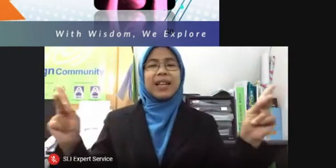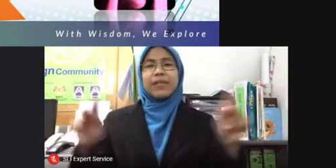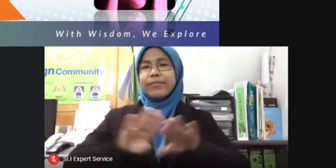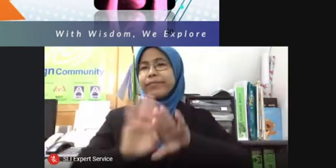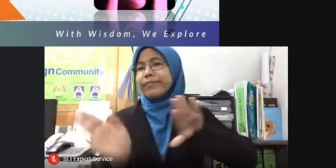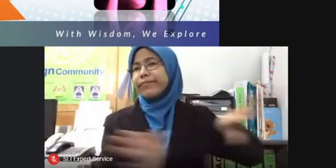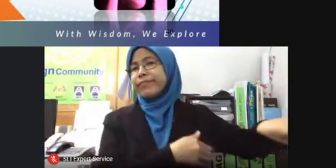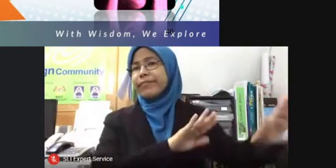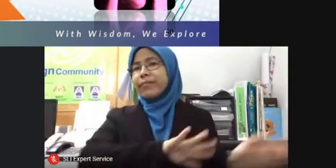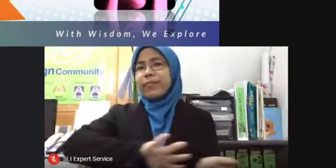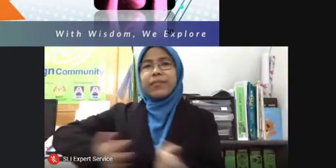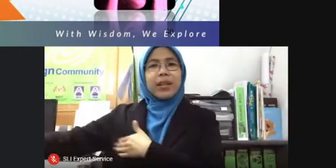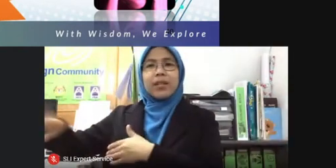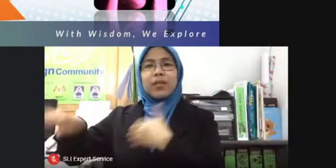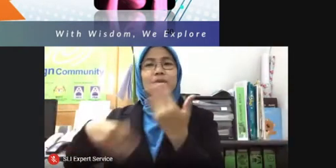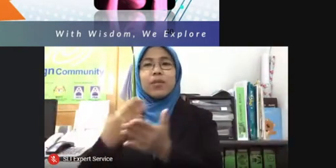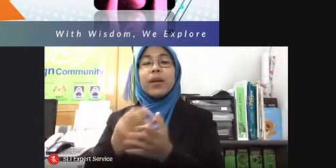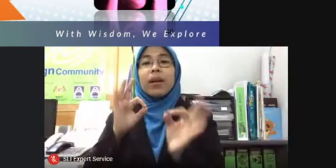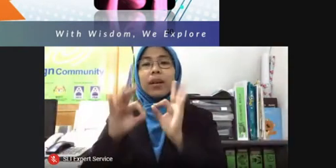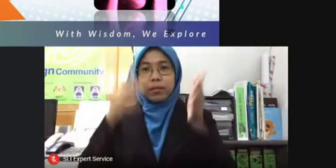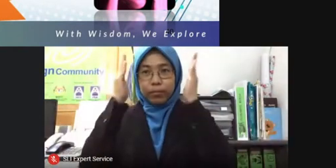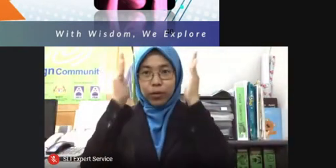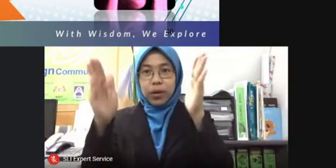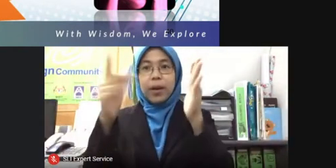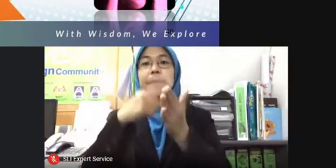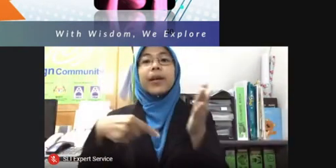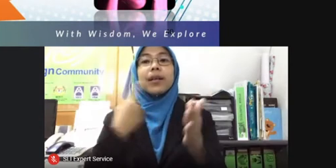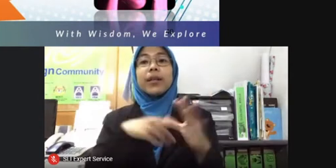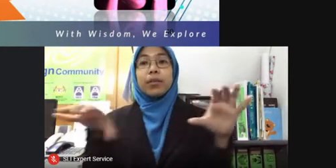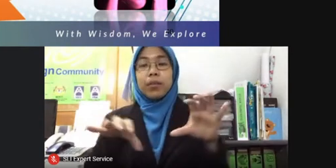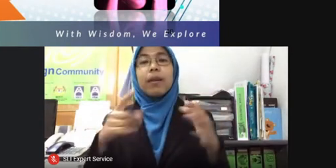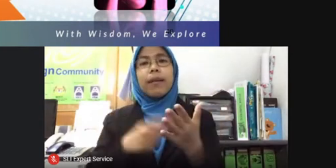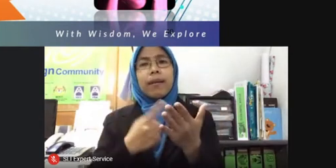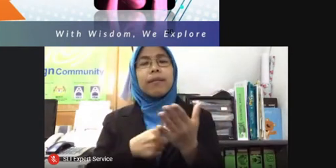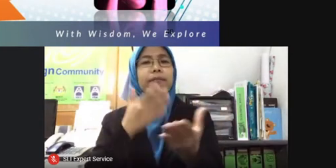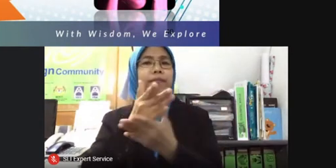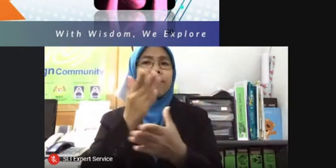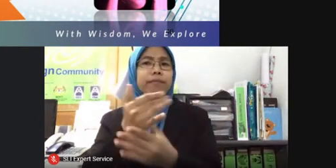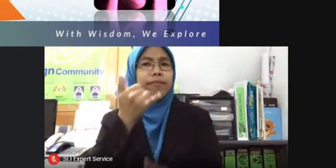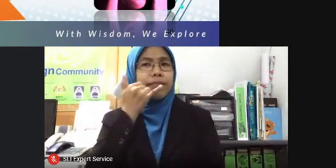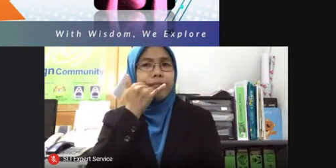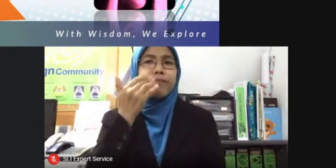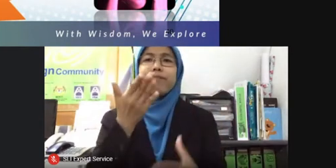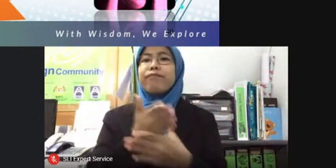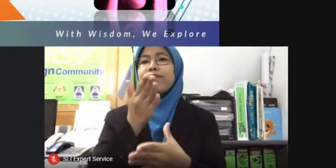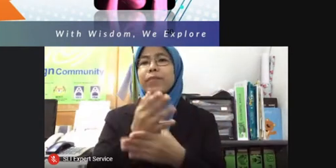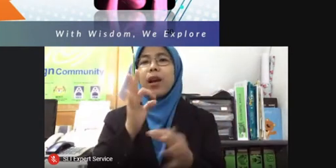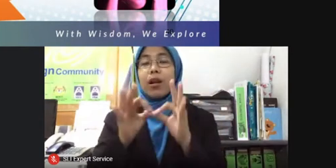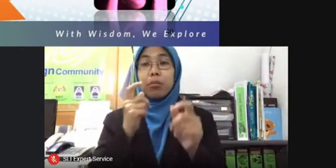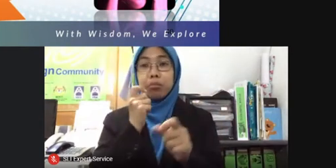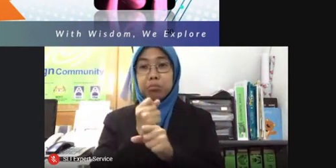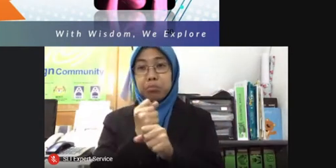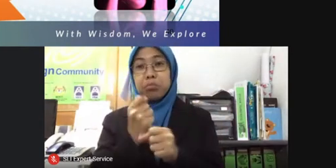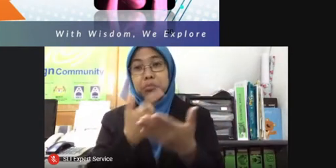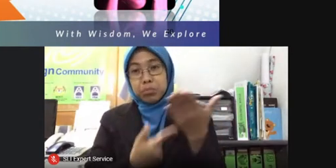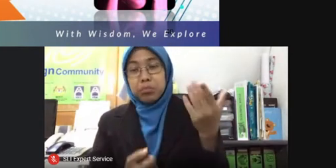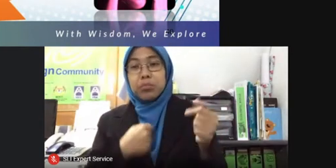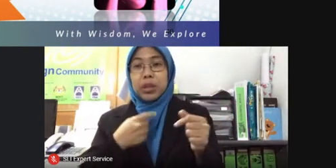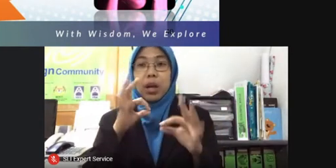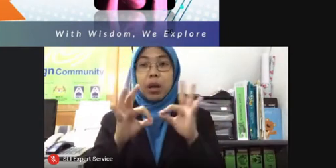kena fokus kepada apa yang kita nak buat. Handphone kadang-kadang mengganggu juga apabila saya bertugas eh. Sebab tu apabila